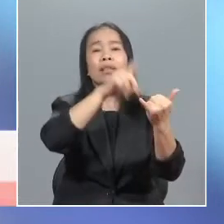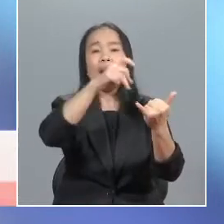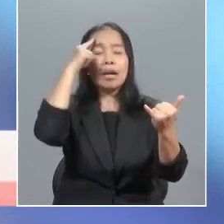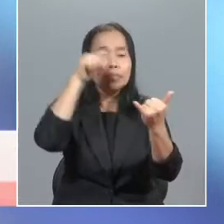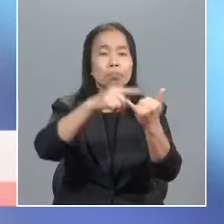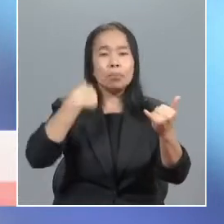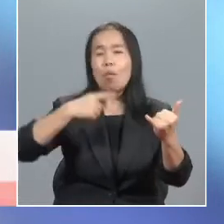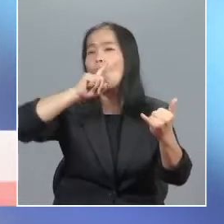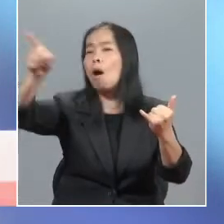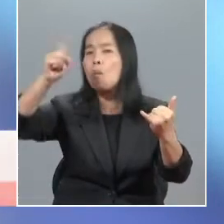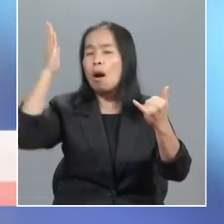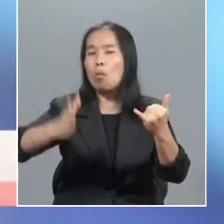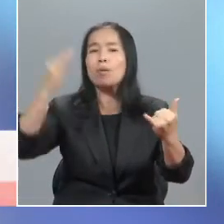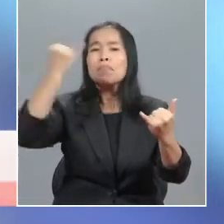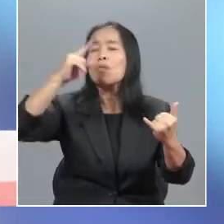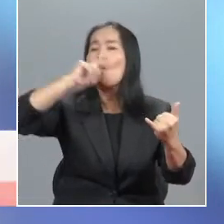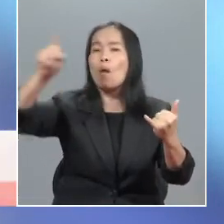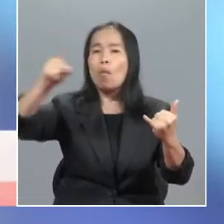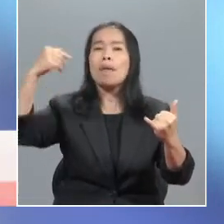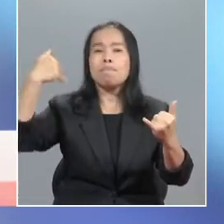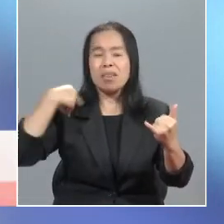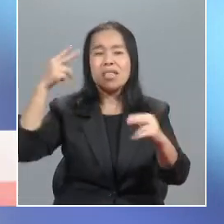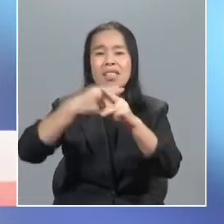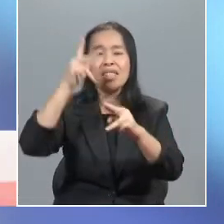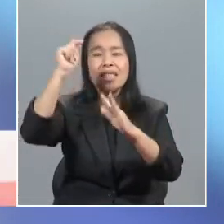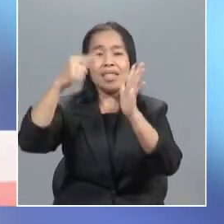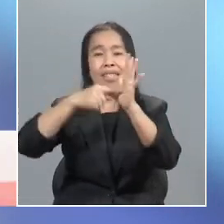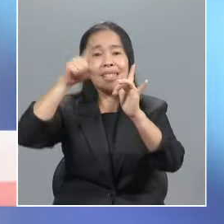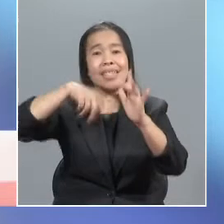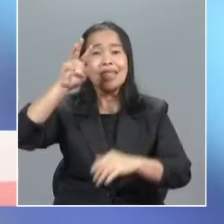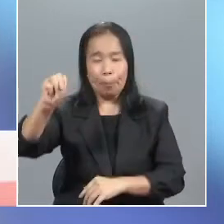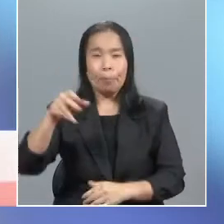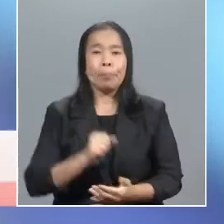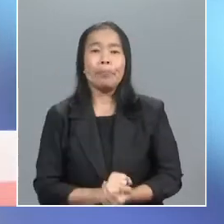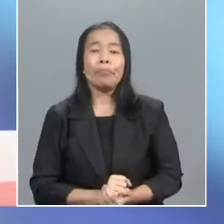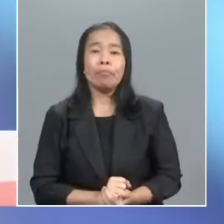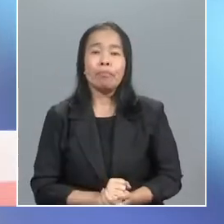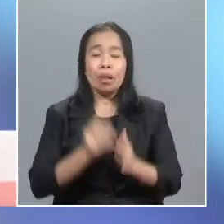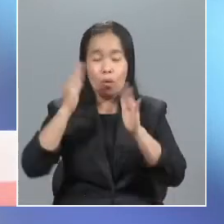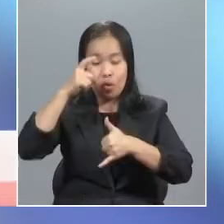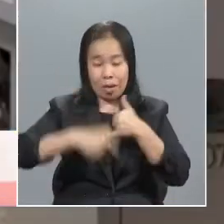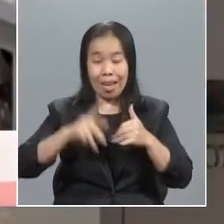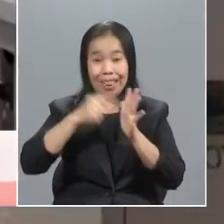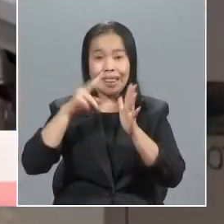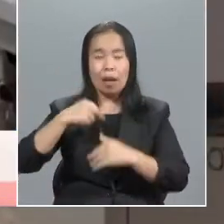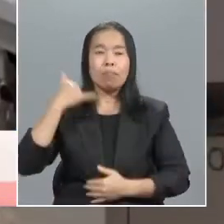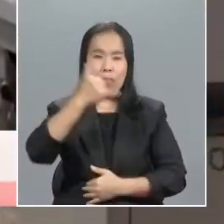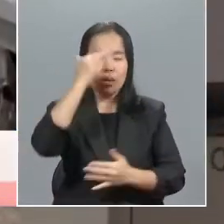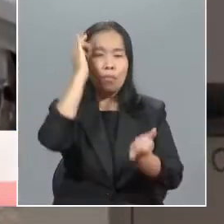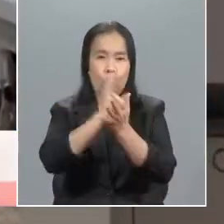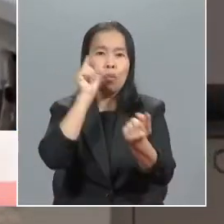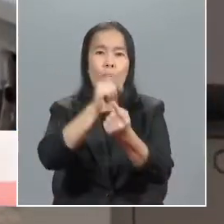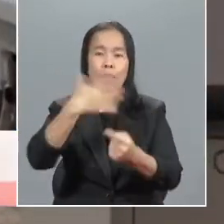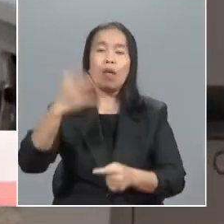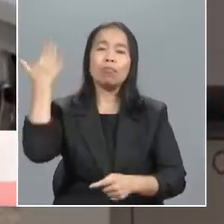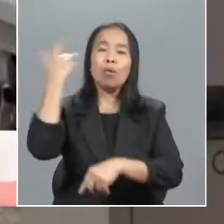ประณามคนที่ก่อเหตุก็คือคนที่ชื่อตั้ ม คนก่อเหตุค่ะตั้มเนี่ยเข้ามอบตัวตั้งแต่วันที่3เมษาย